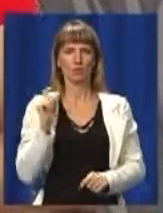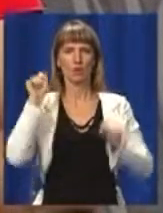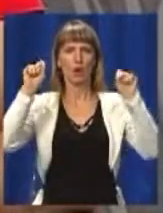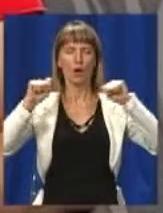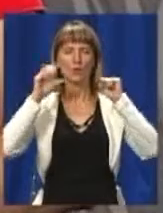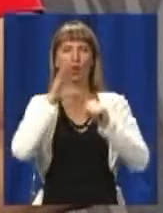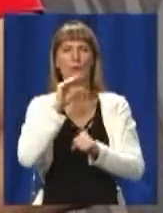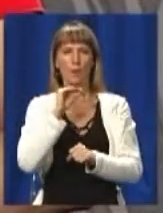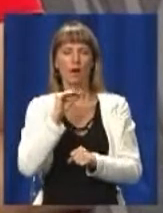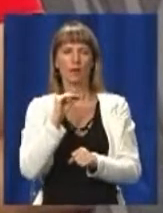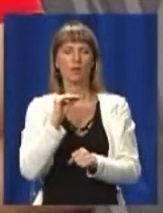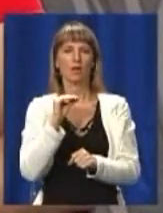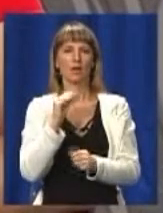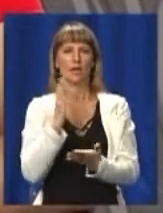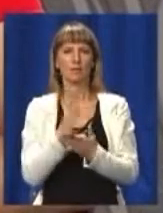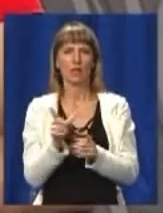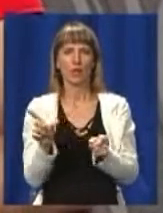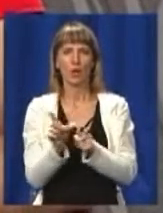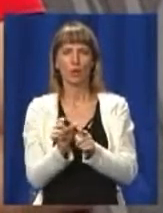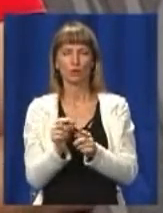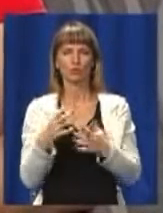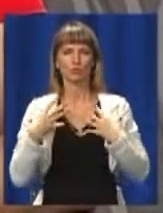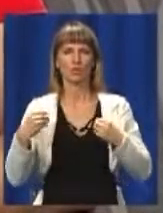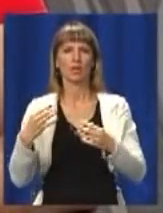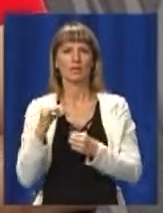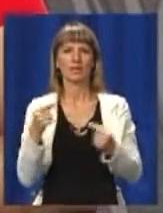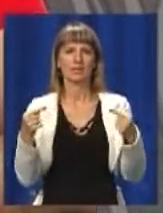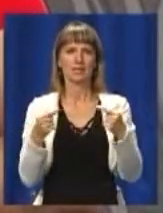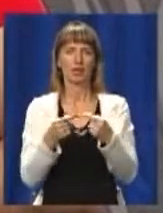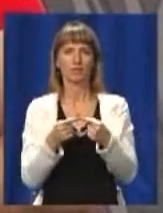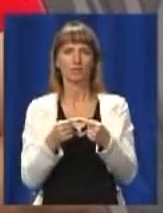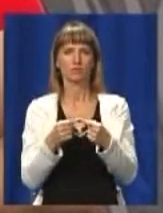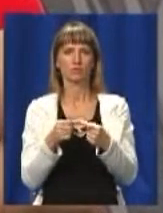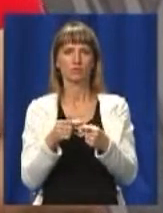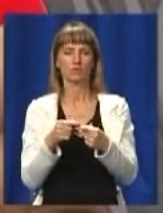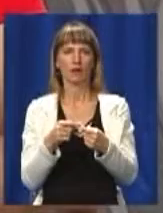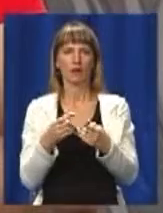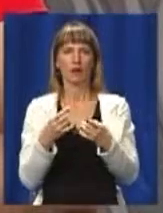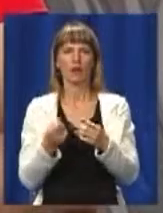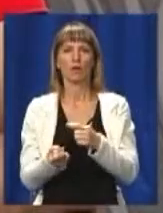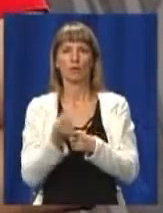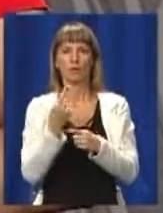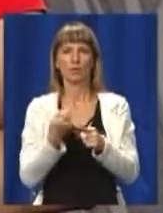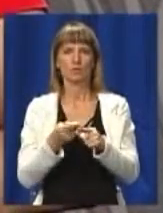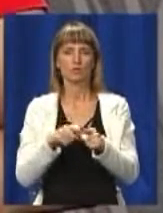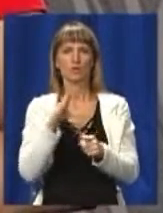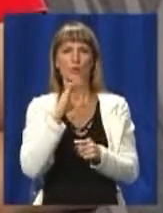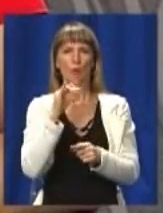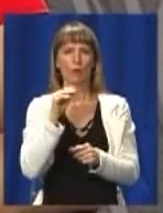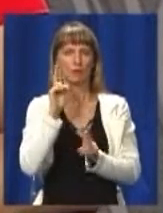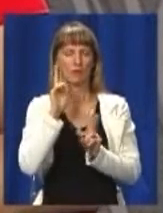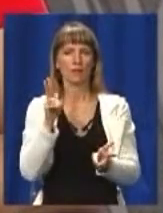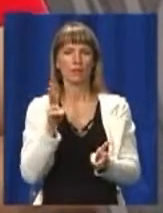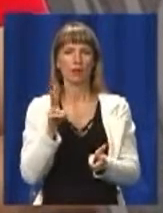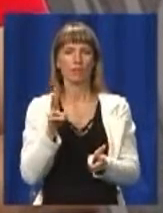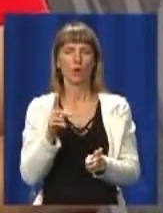собака. Більше того, має коротку шерсть і причому то точне походження породи його невідоме. Спритний, енергійний і, до речі,